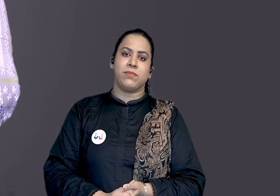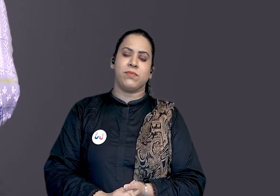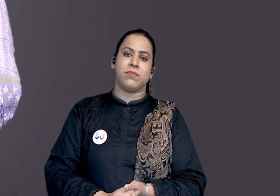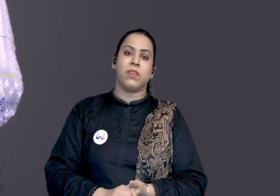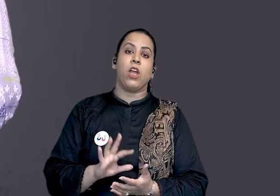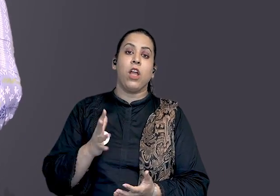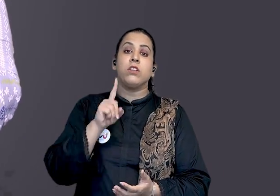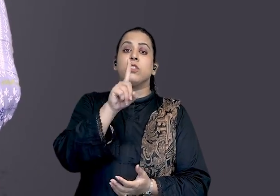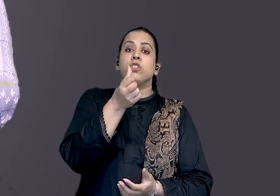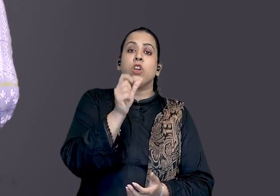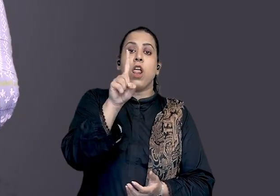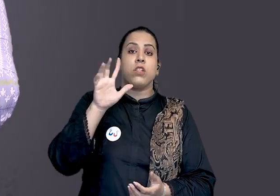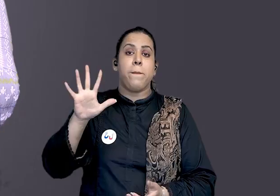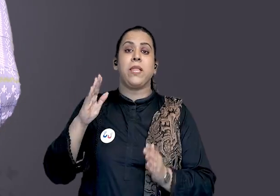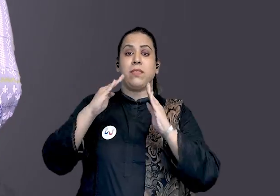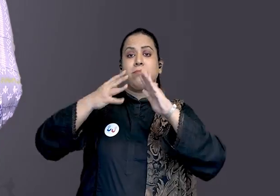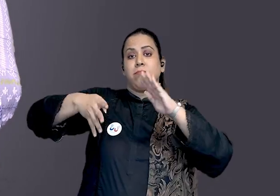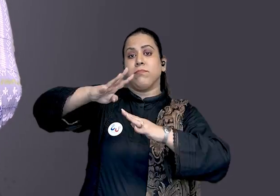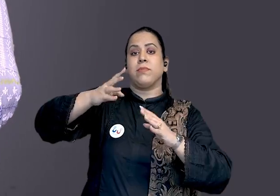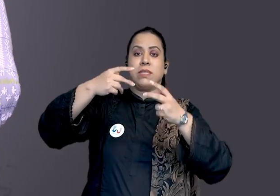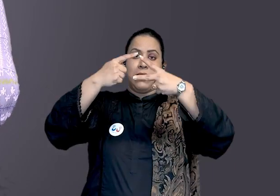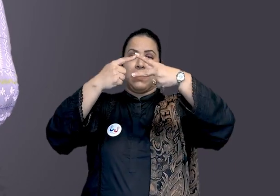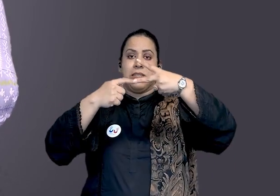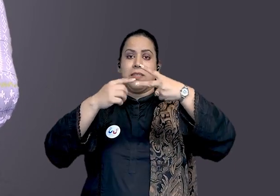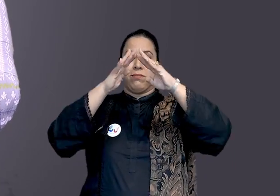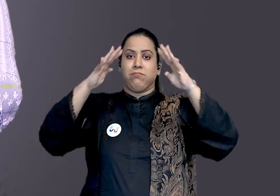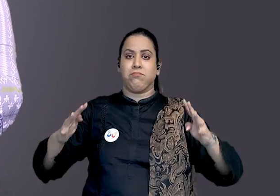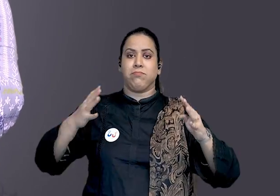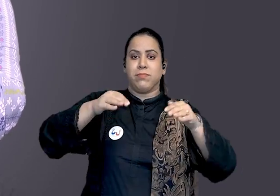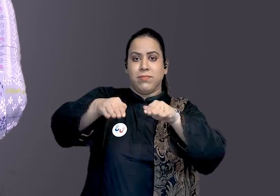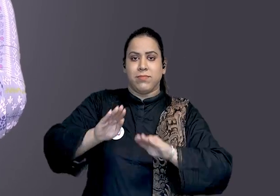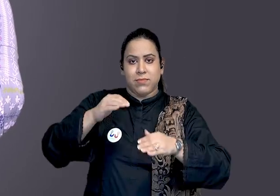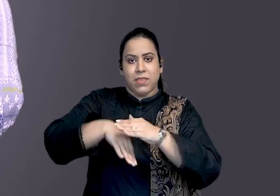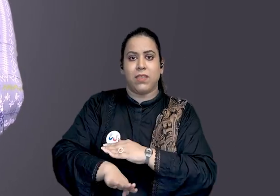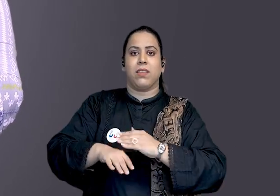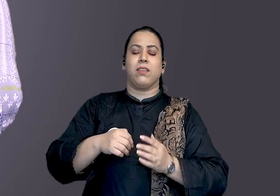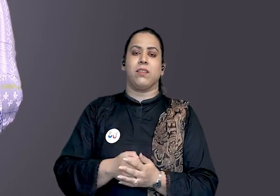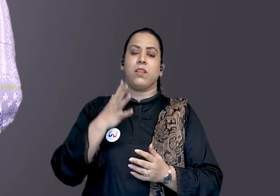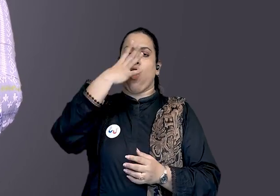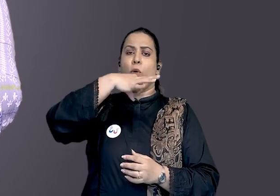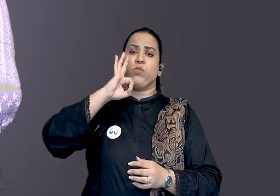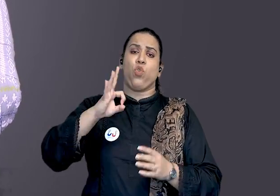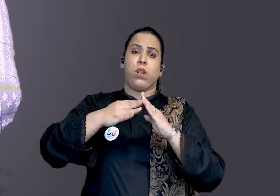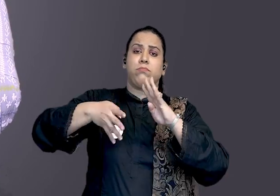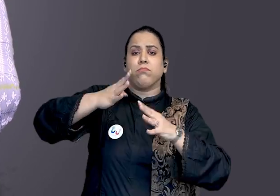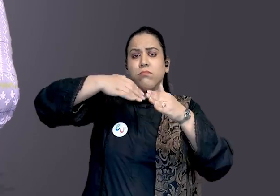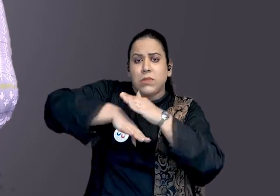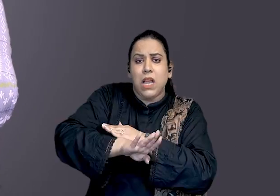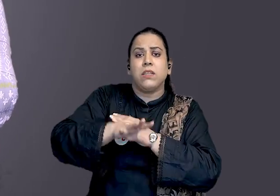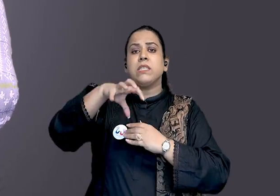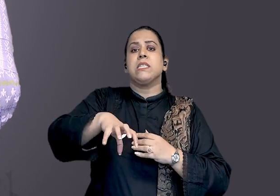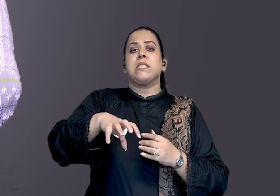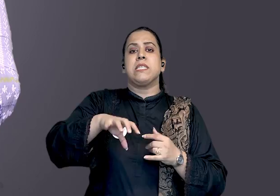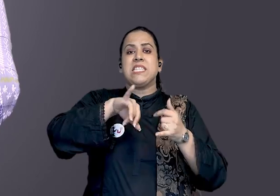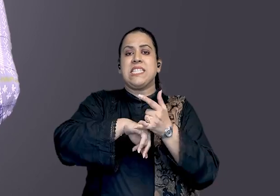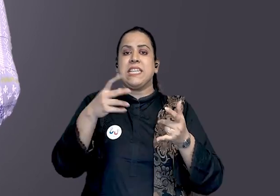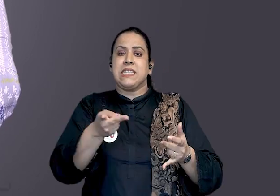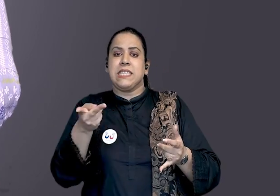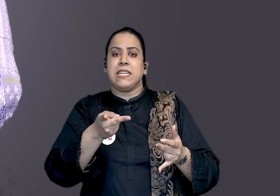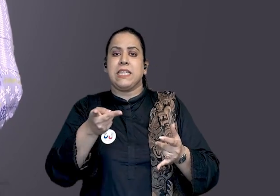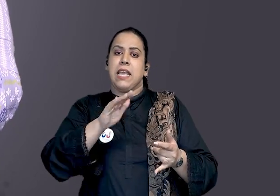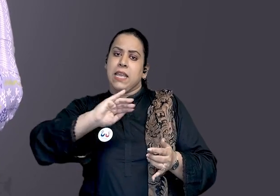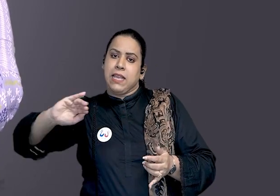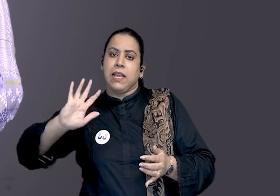डबल डोम, खूबसूरत बिल्डिंग है. और ये इट इज़ सिचुएटेड इनसाइड सिविल सेक्रेटेरिएट लाहौर, वहाँ पर ये मौजूद है.